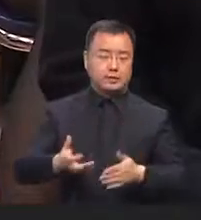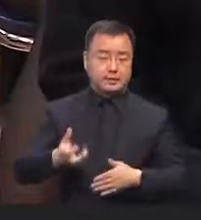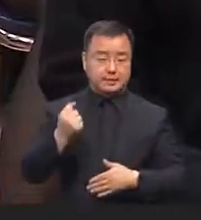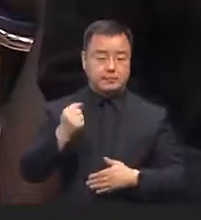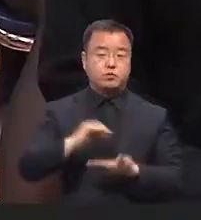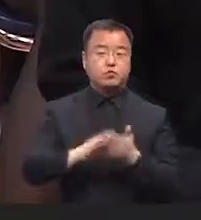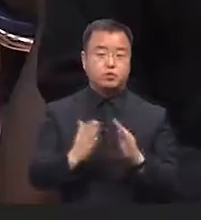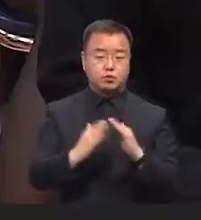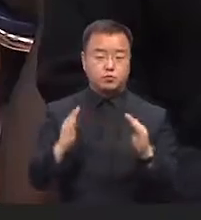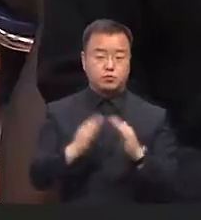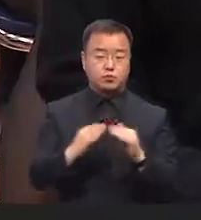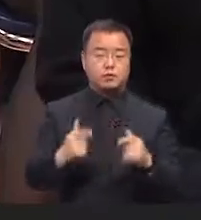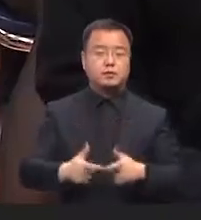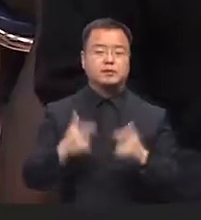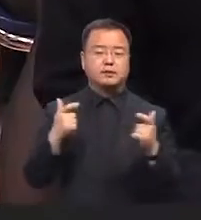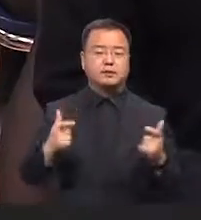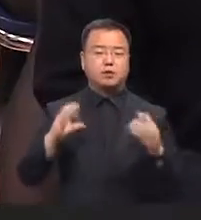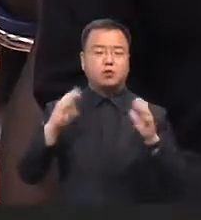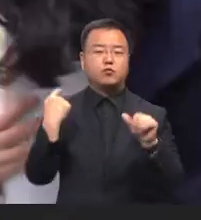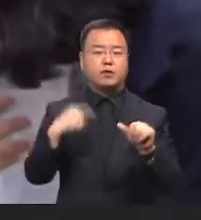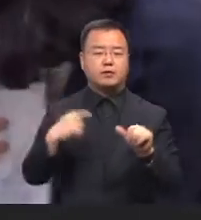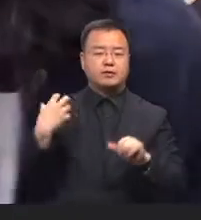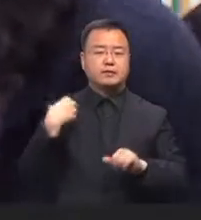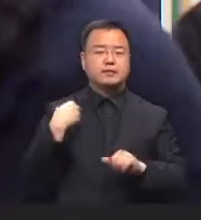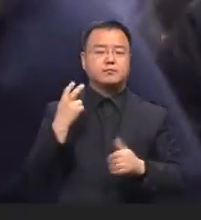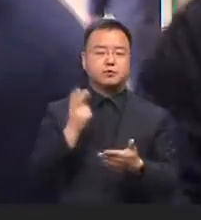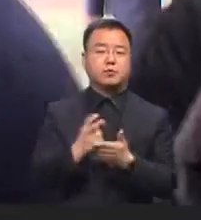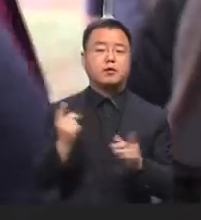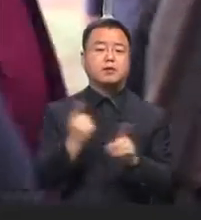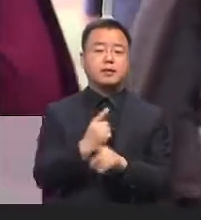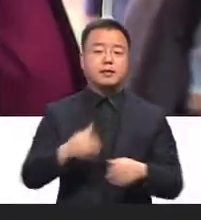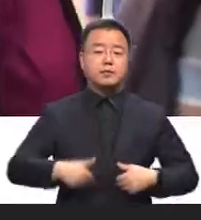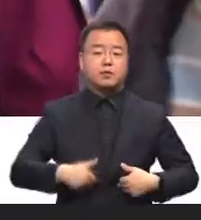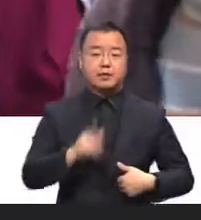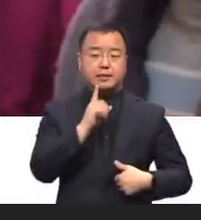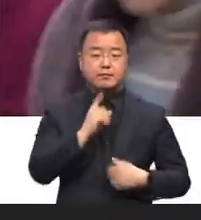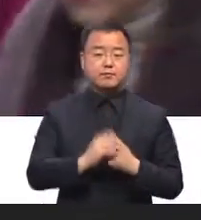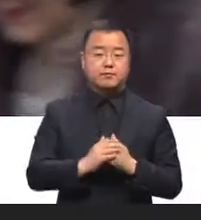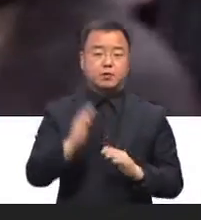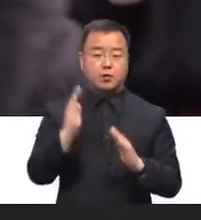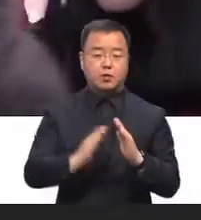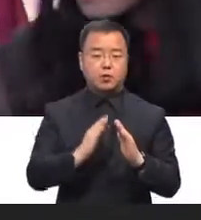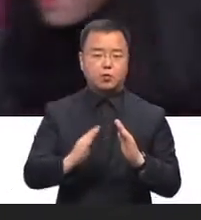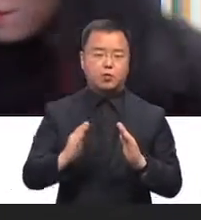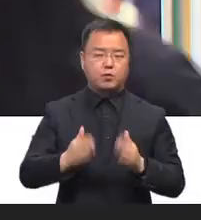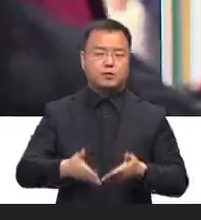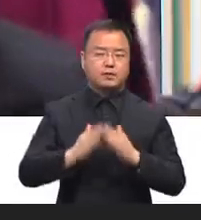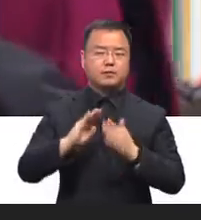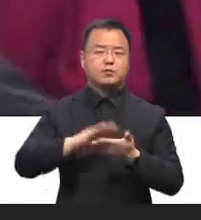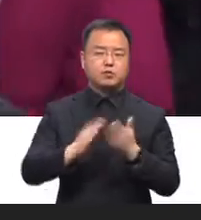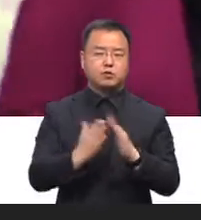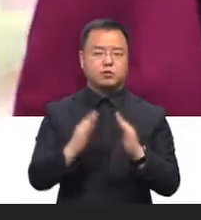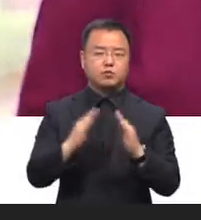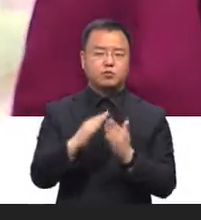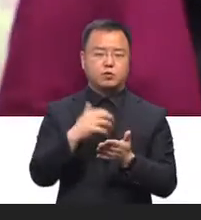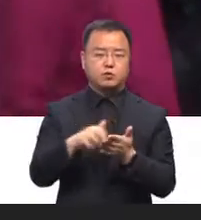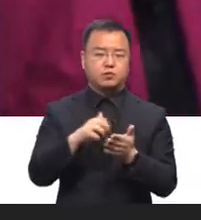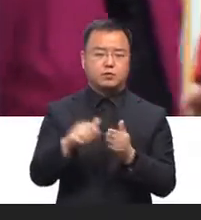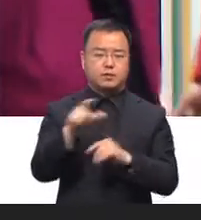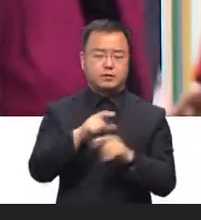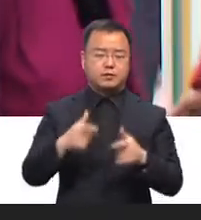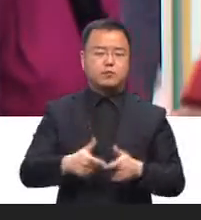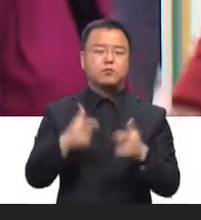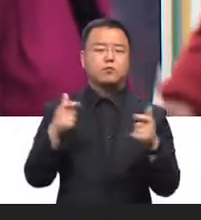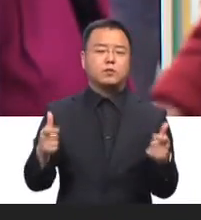까지 나아가야 한다고 강조했습니다 공립 유치원이 대대적으로 확충 돼야 되고 어 저는 절하